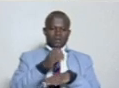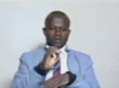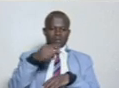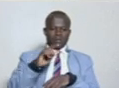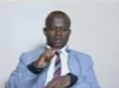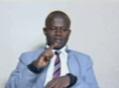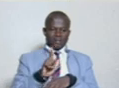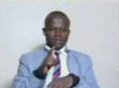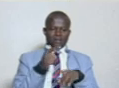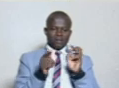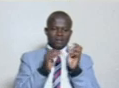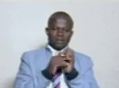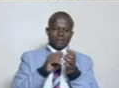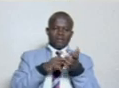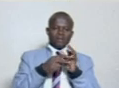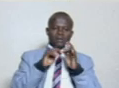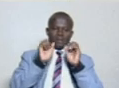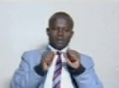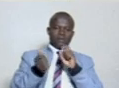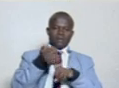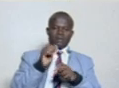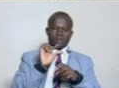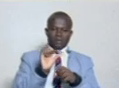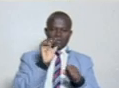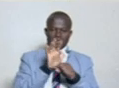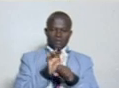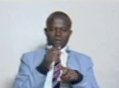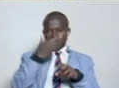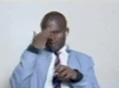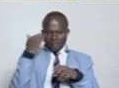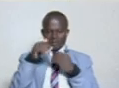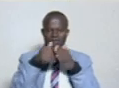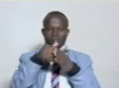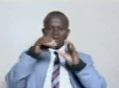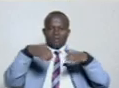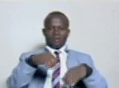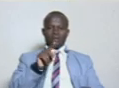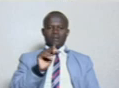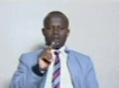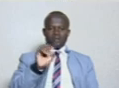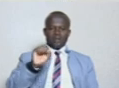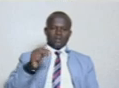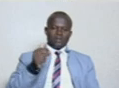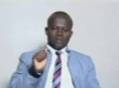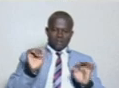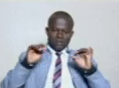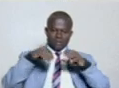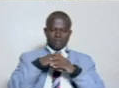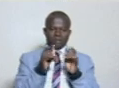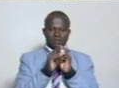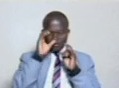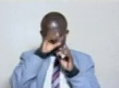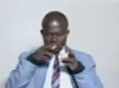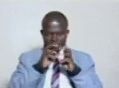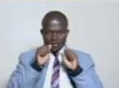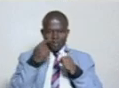yuko imishinga uyu muryango wagezeho ari mike cyane. Nayo mpamvu hano Kinshasa hateraniye inama yiga kugushakisha uko